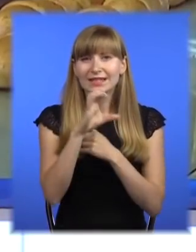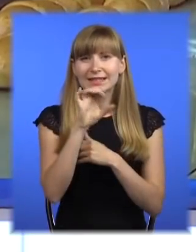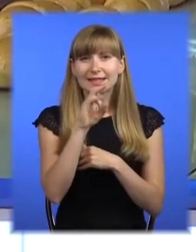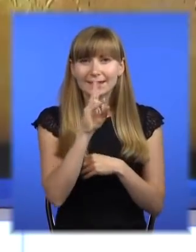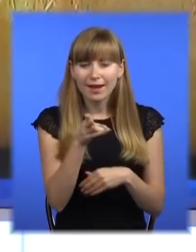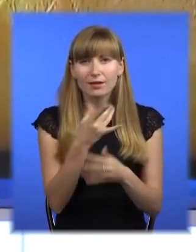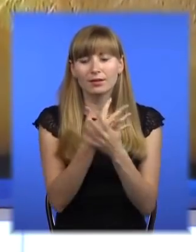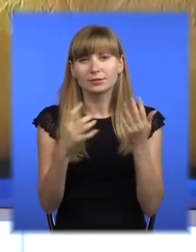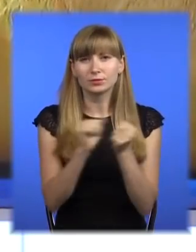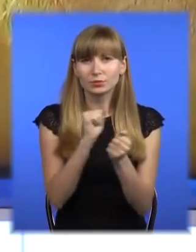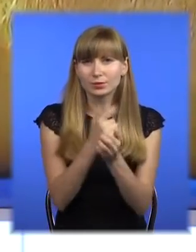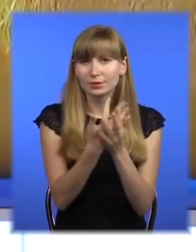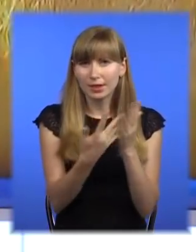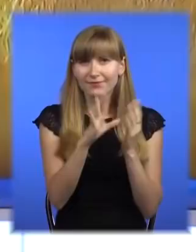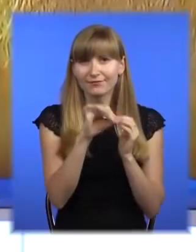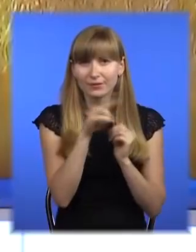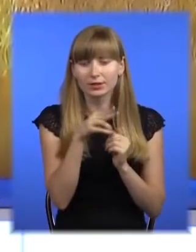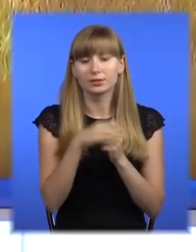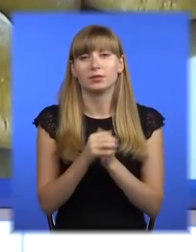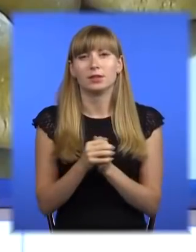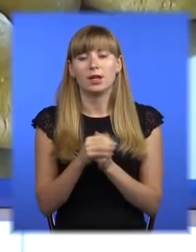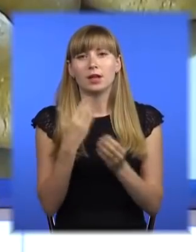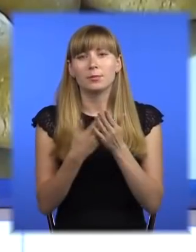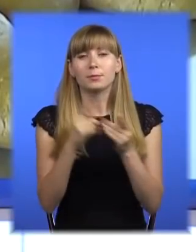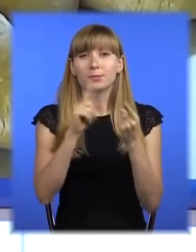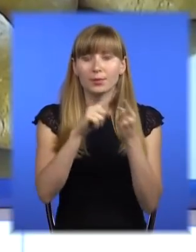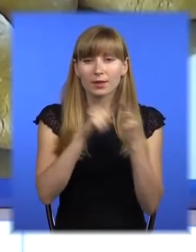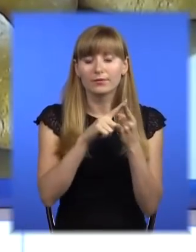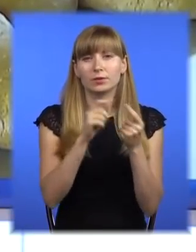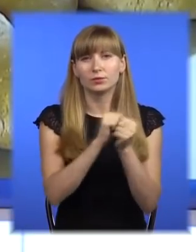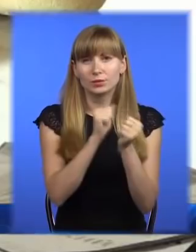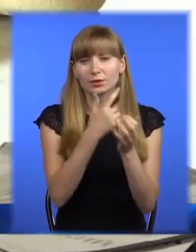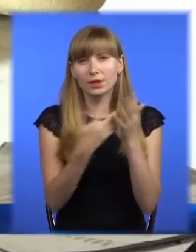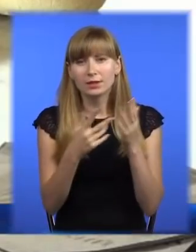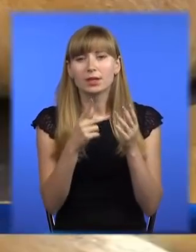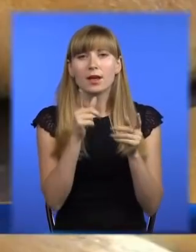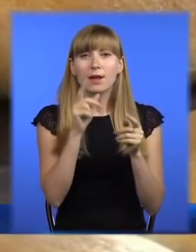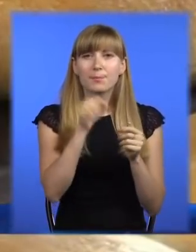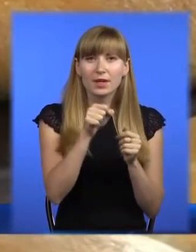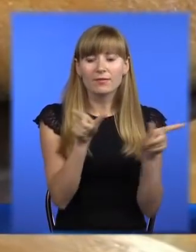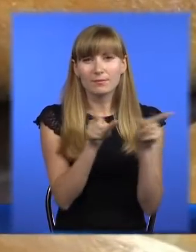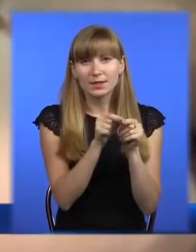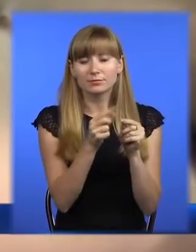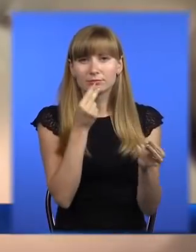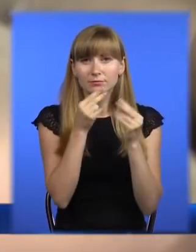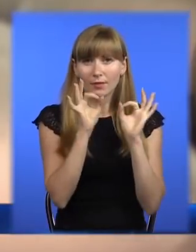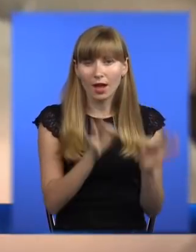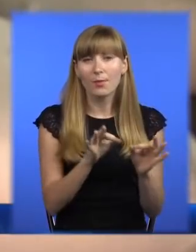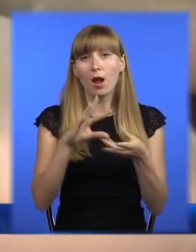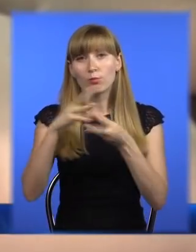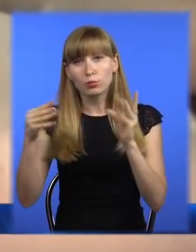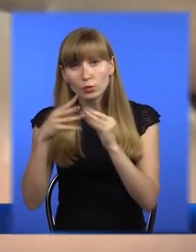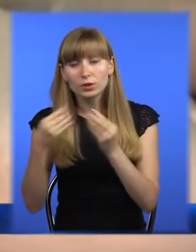як снеки, так і здобні вироби. Перші – вдала закуска до пива та слабоалкогольних напоїв, а друга – популярний